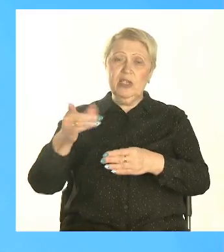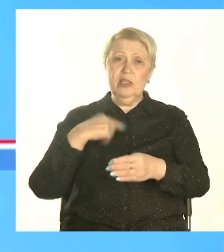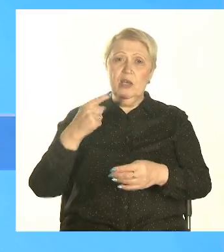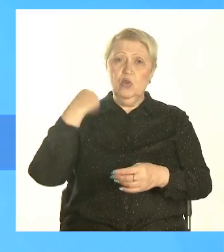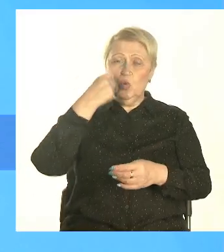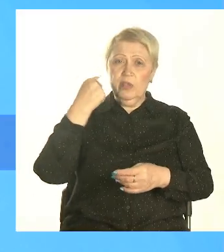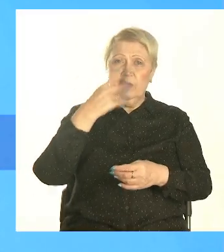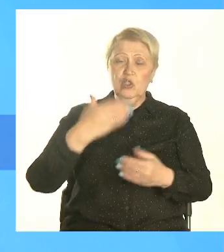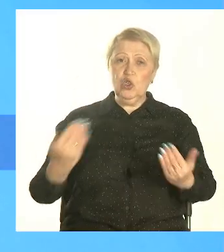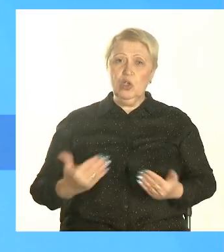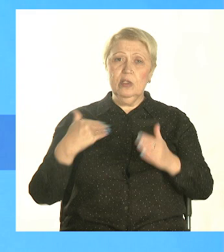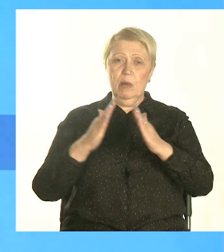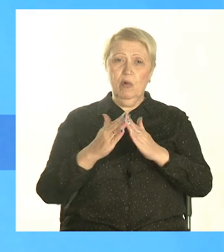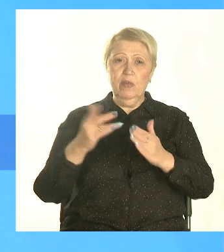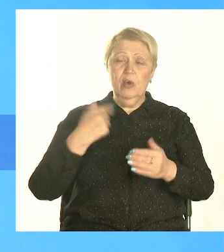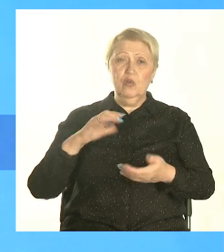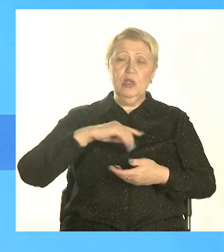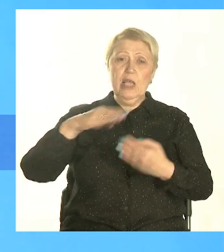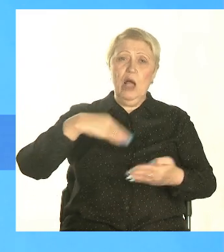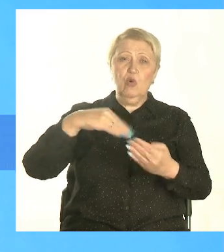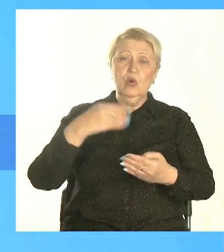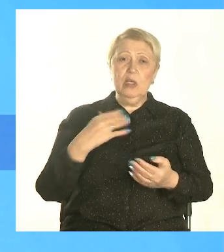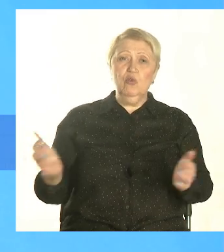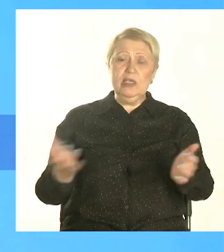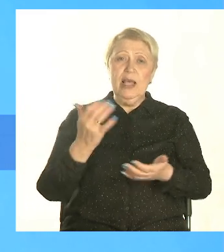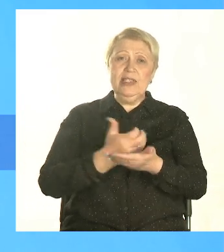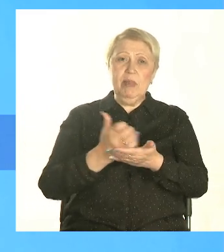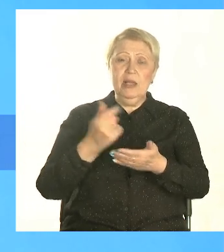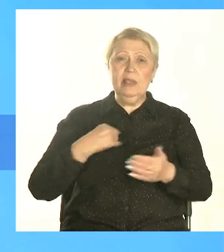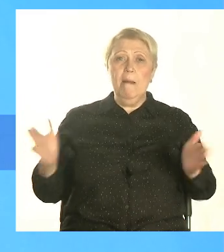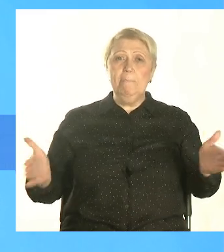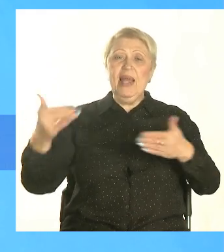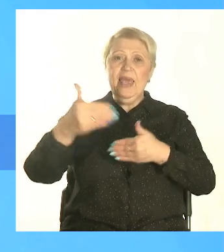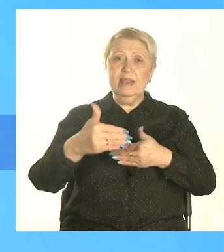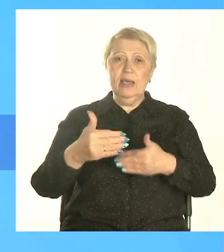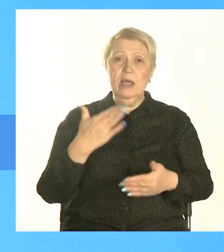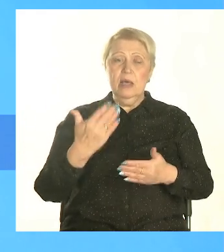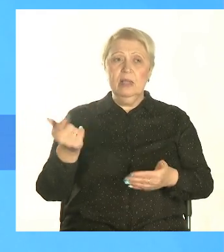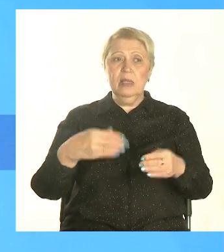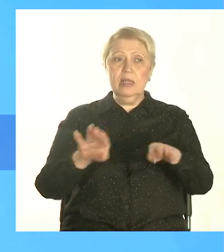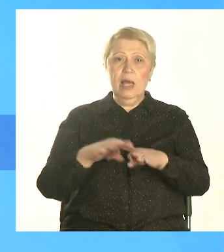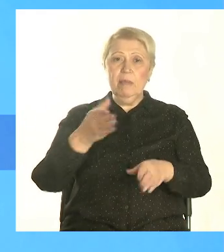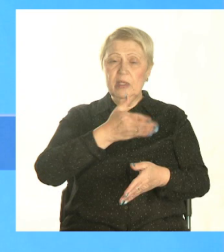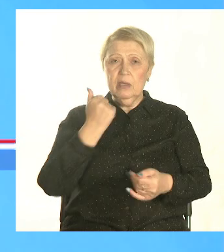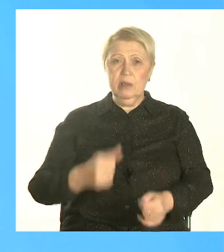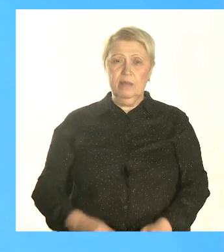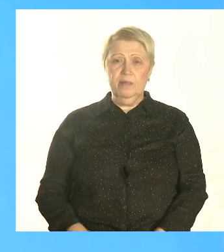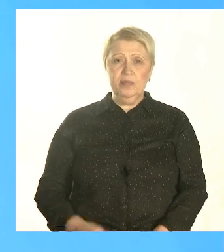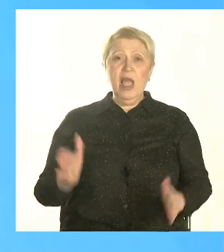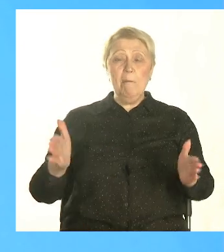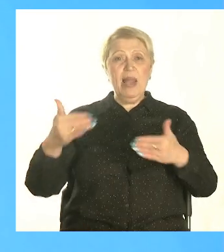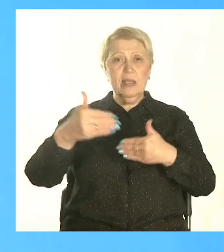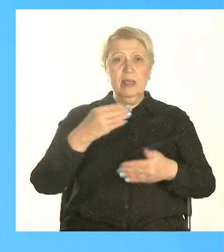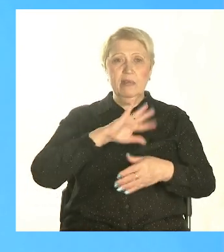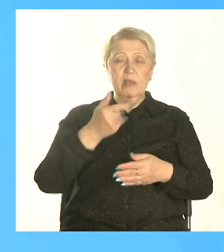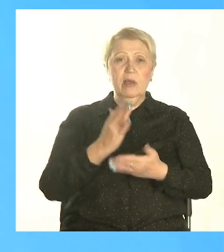домов отходы собираются именно в пакеты. То есть там нет контейнерной площадки, если четко не, ну, она не создана. Пакетирование.